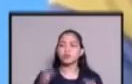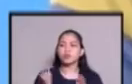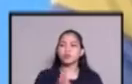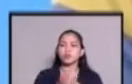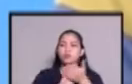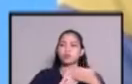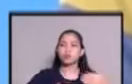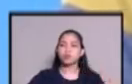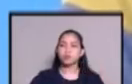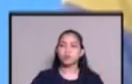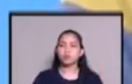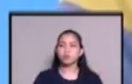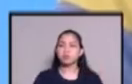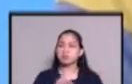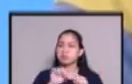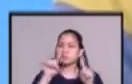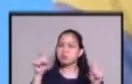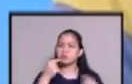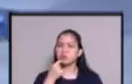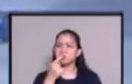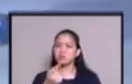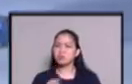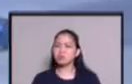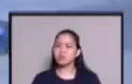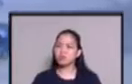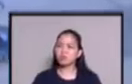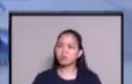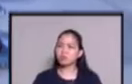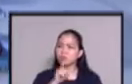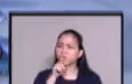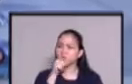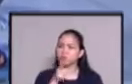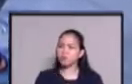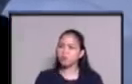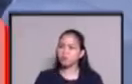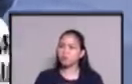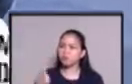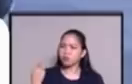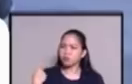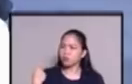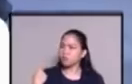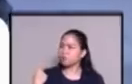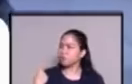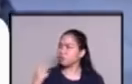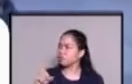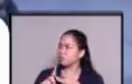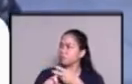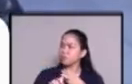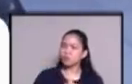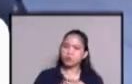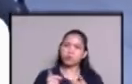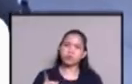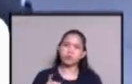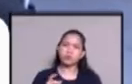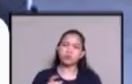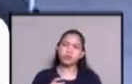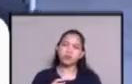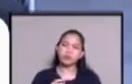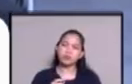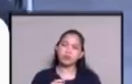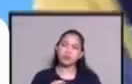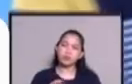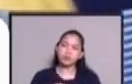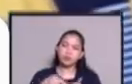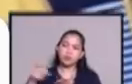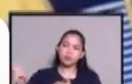peace, no? Pero marami rin nagsasabi na sa totoo lang tuwing meron silang kinikidnap, nagbabayad naman daw talaga ng